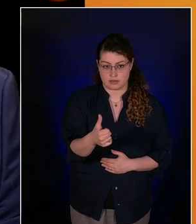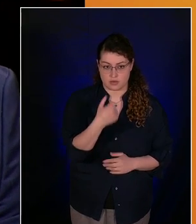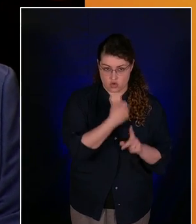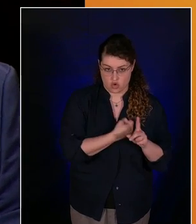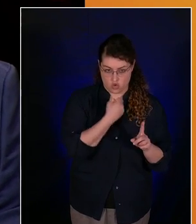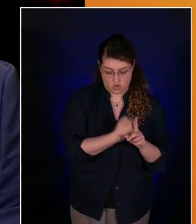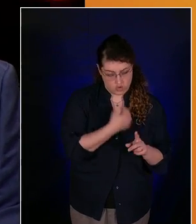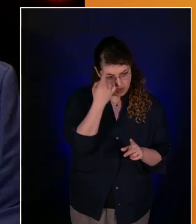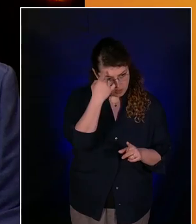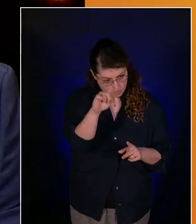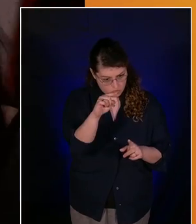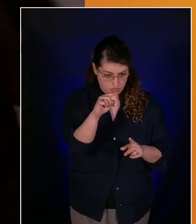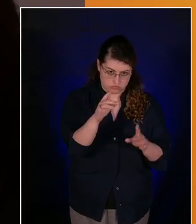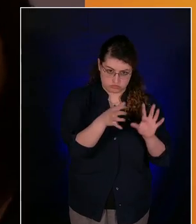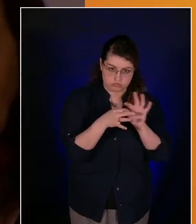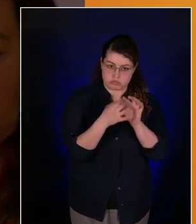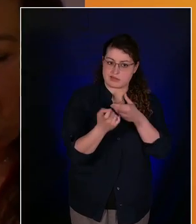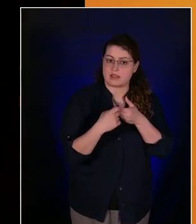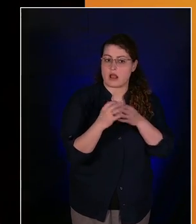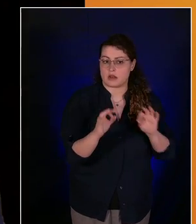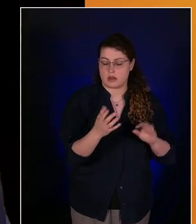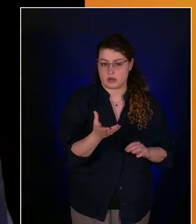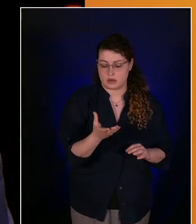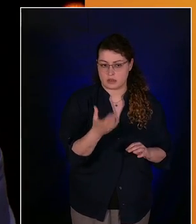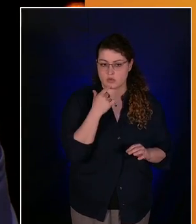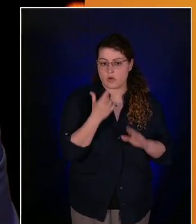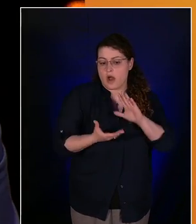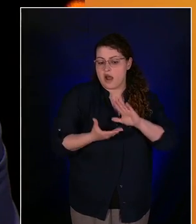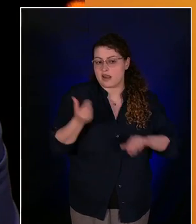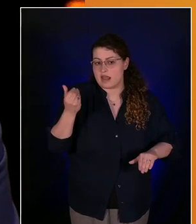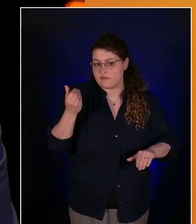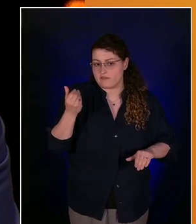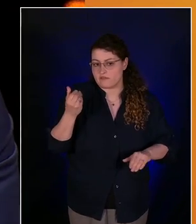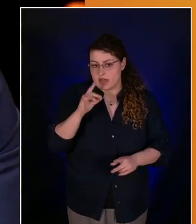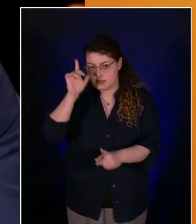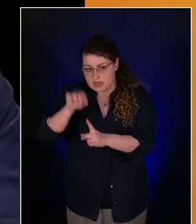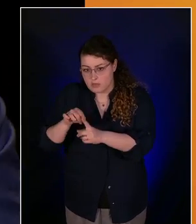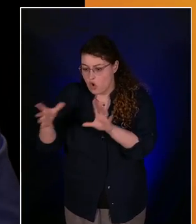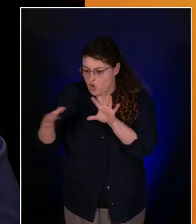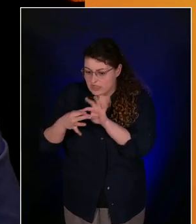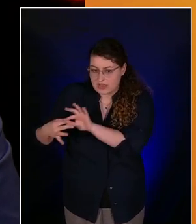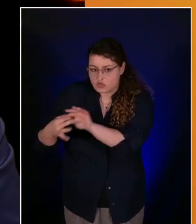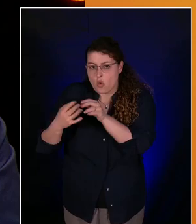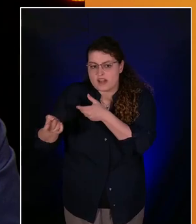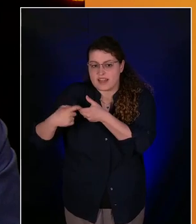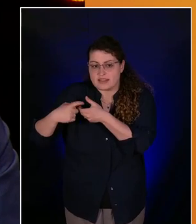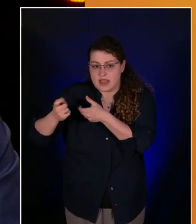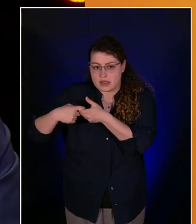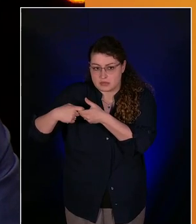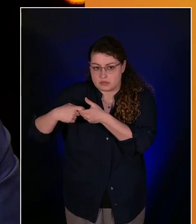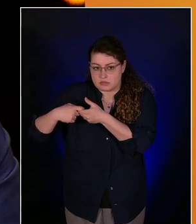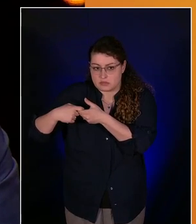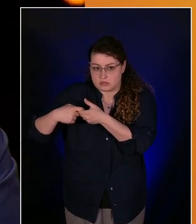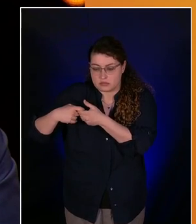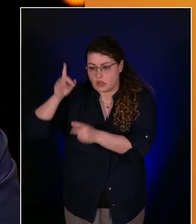uvré à l'unité syndicale et donc on a enlevé l'idée de l'unification du syndicalisme dans la résolution du